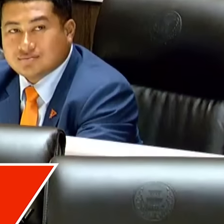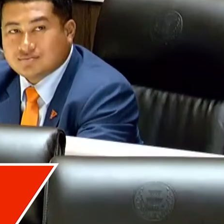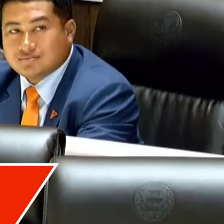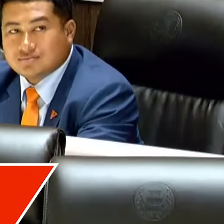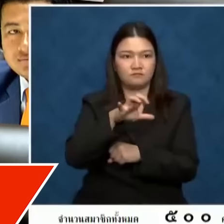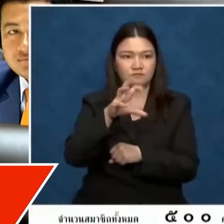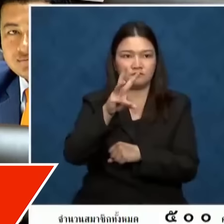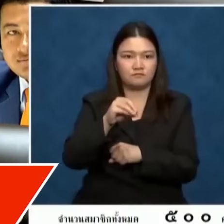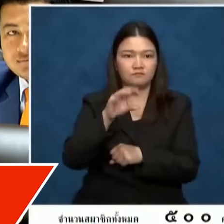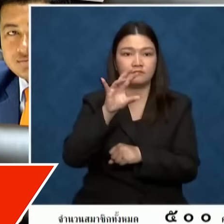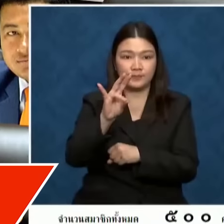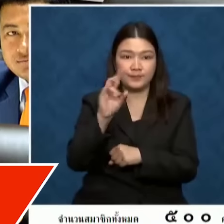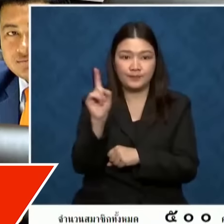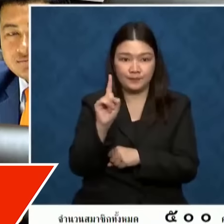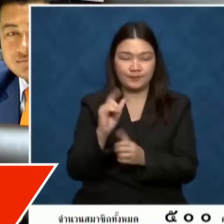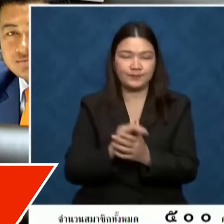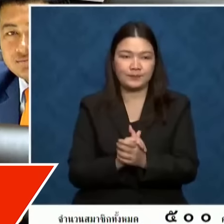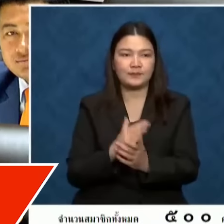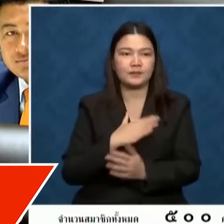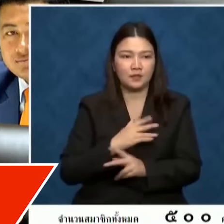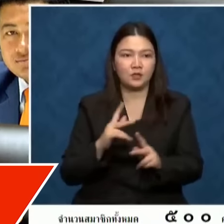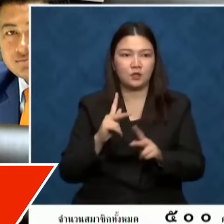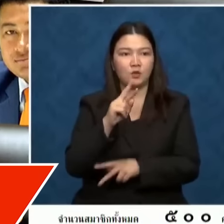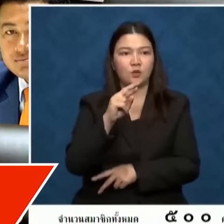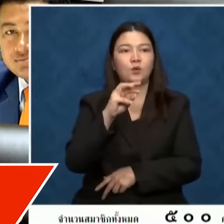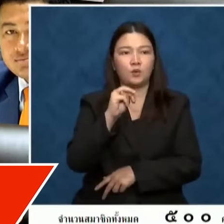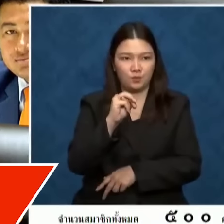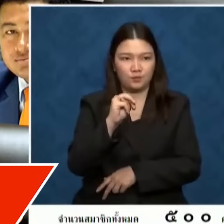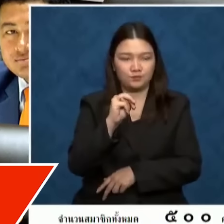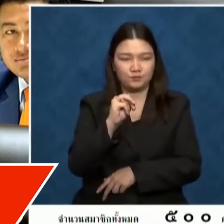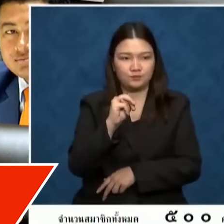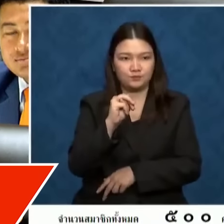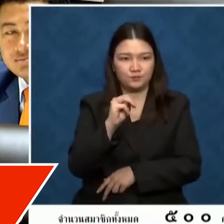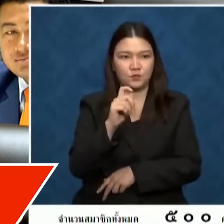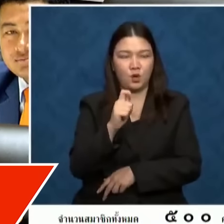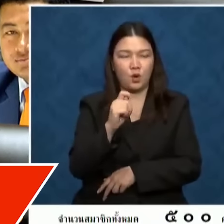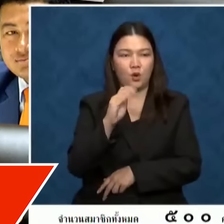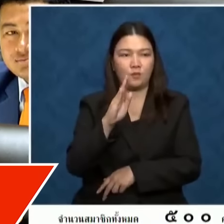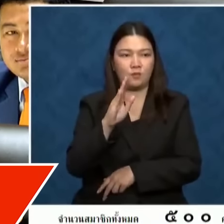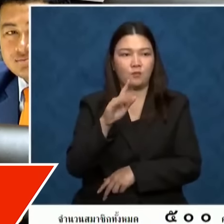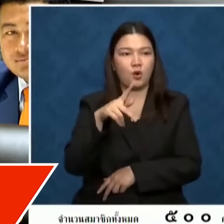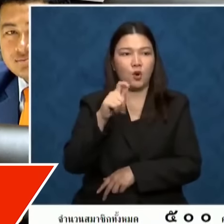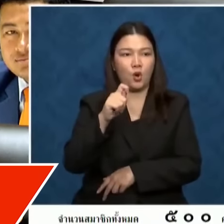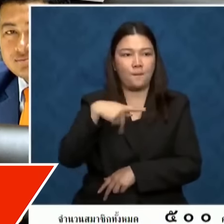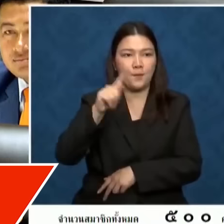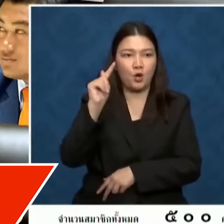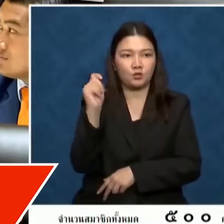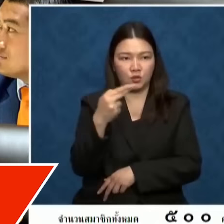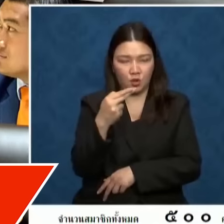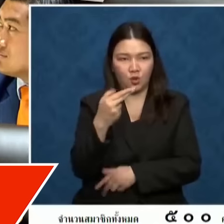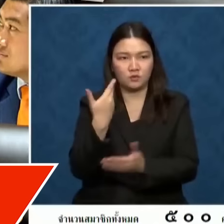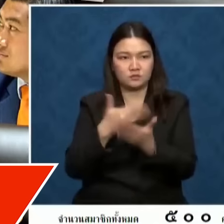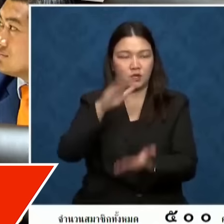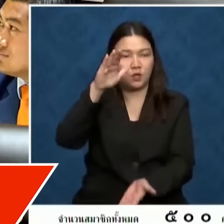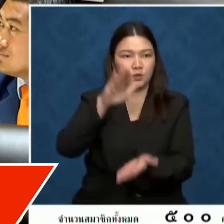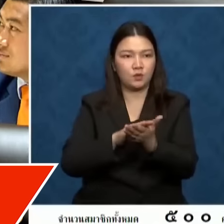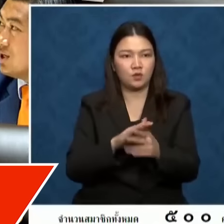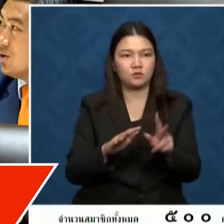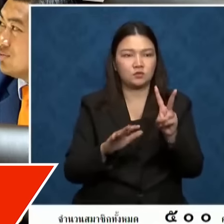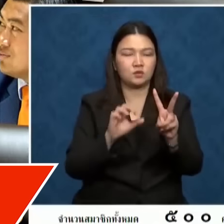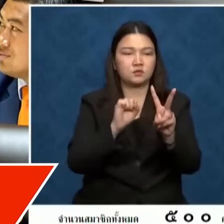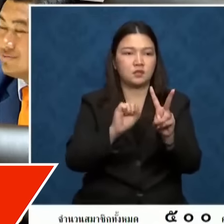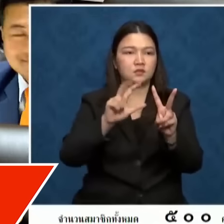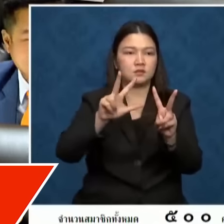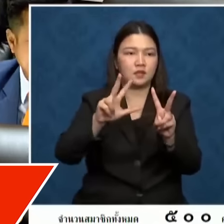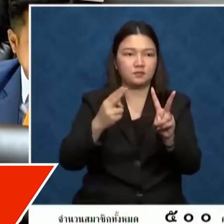67 เก็ลมส่งเสร Penguinส่นท้องคินได้งบรมาณทั้งสิ้น237,